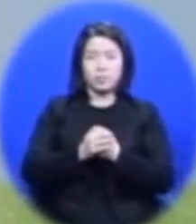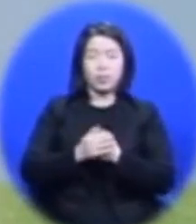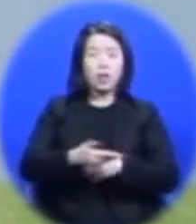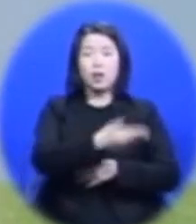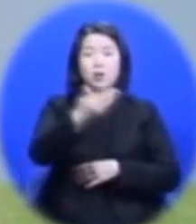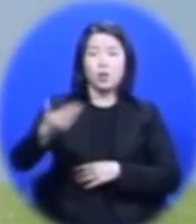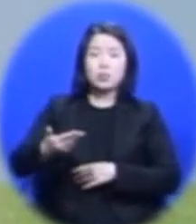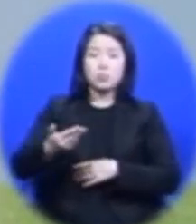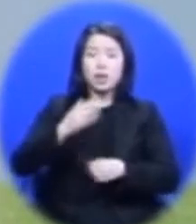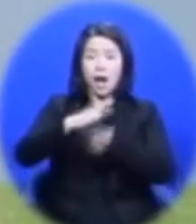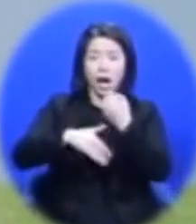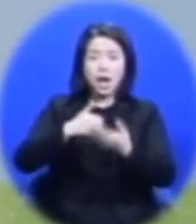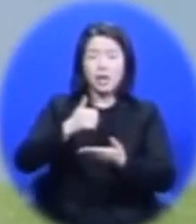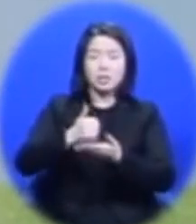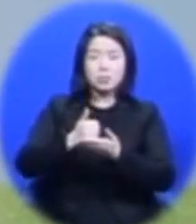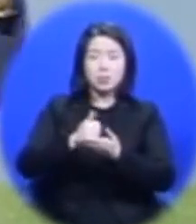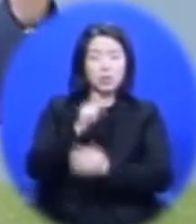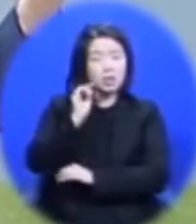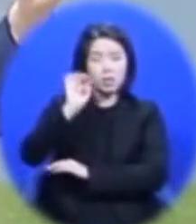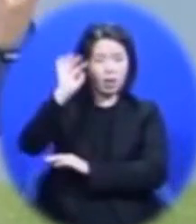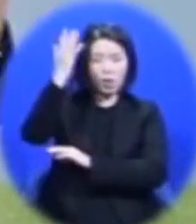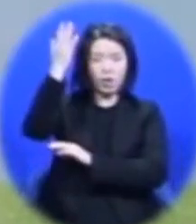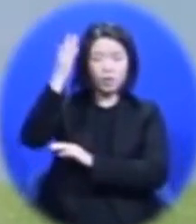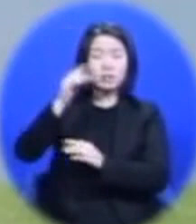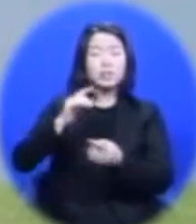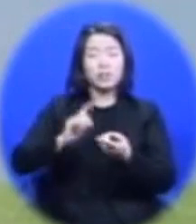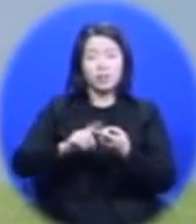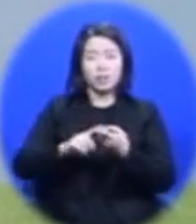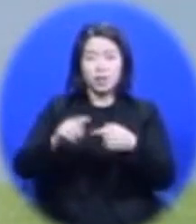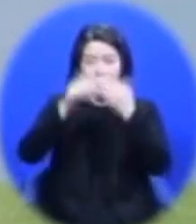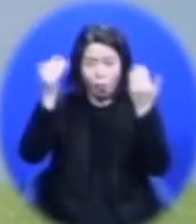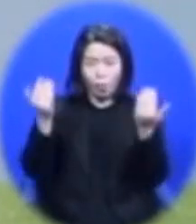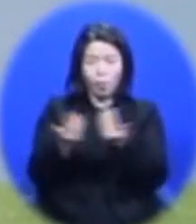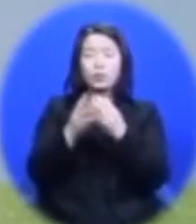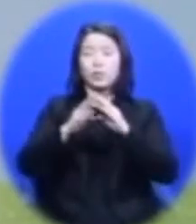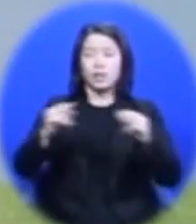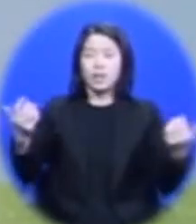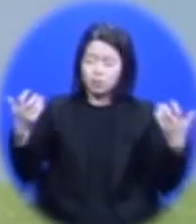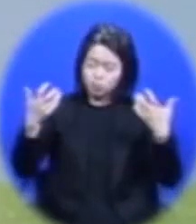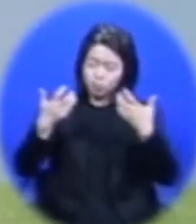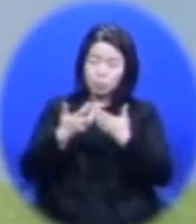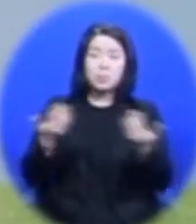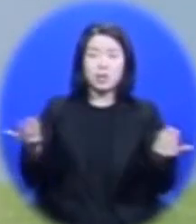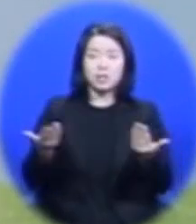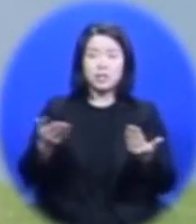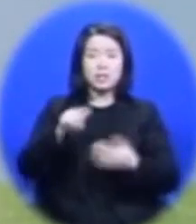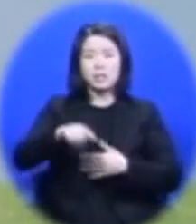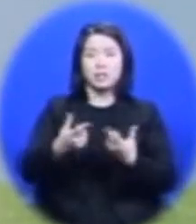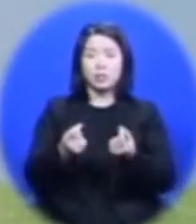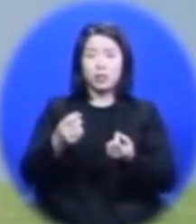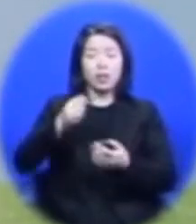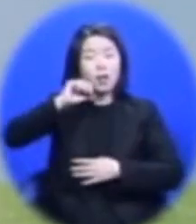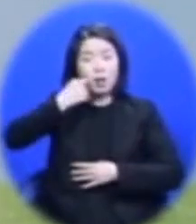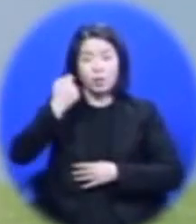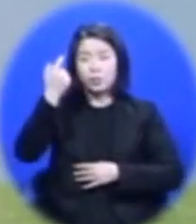여러분 하나님을 영화롭게 하는 그 영광이 온 땅에 충만한 일이 그렇게